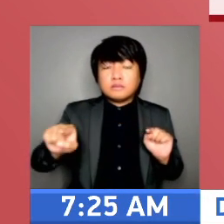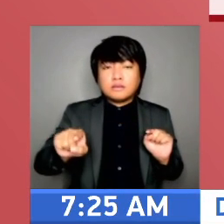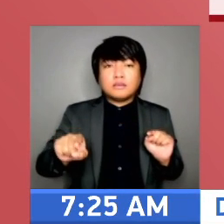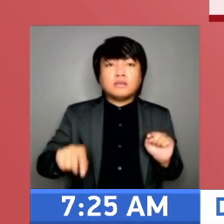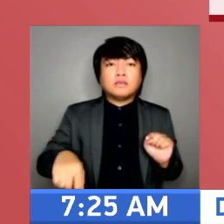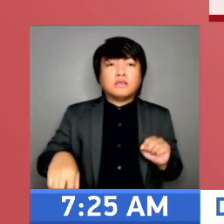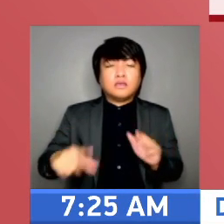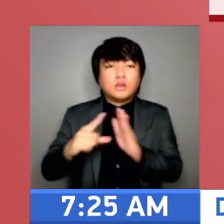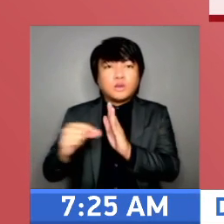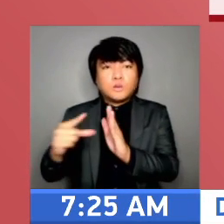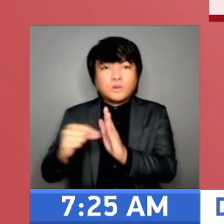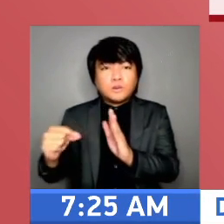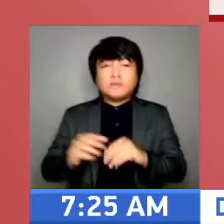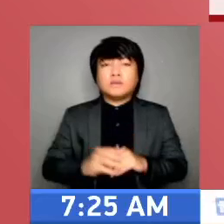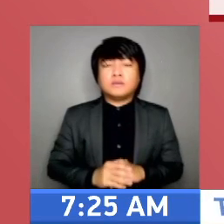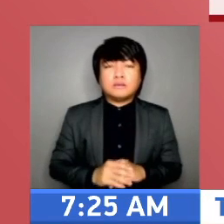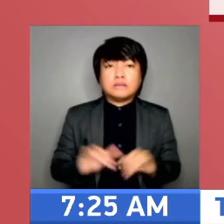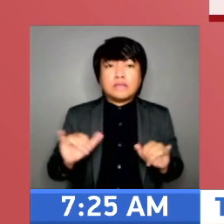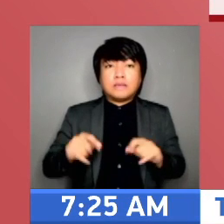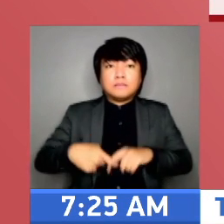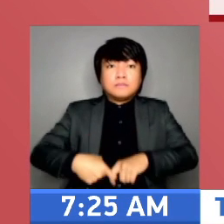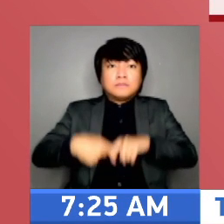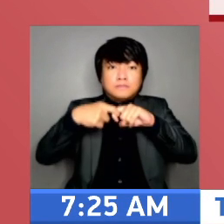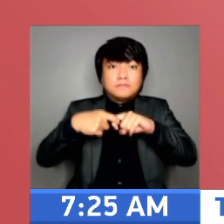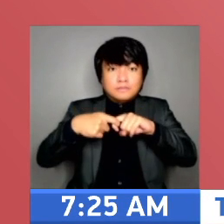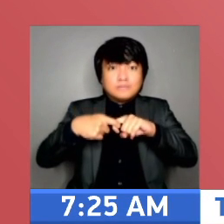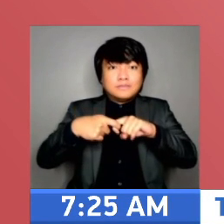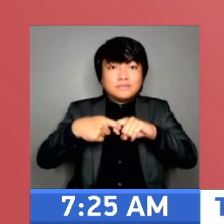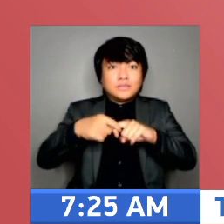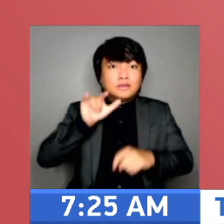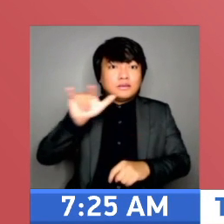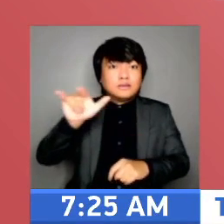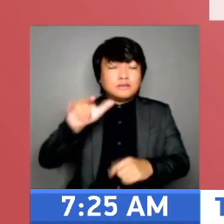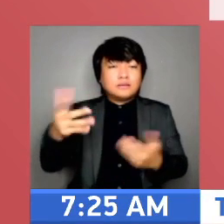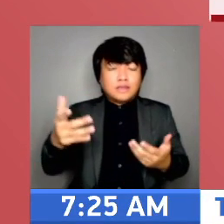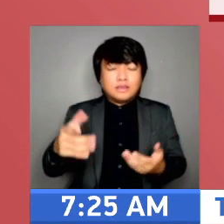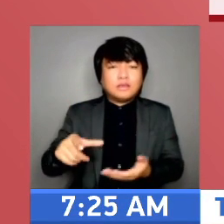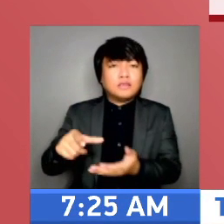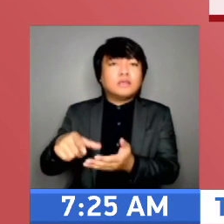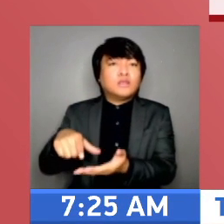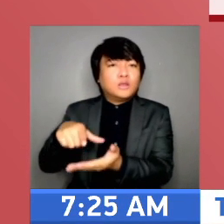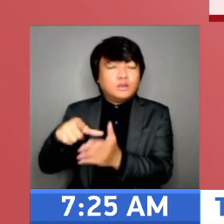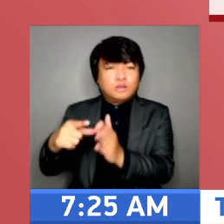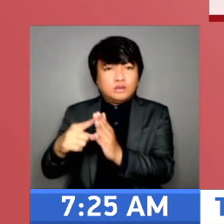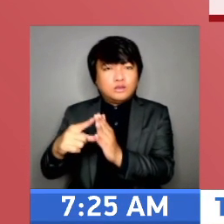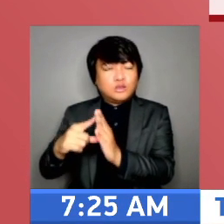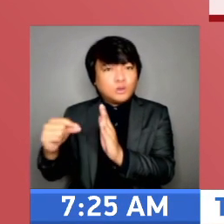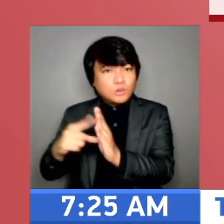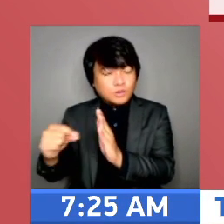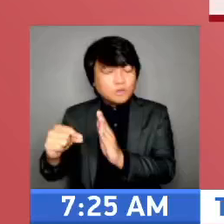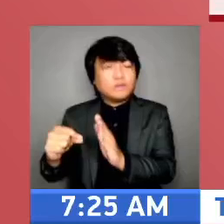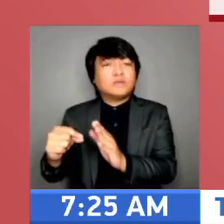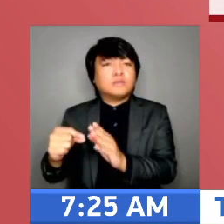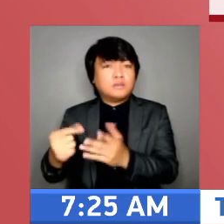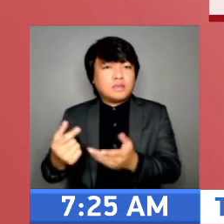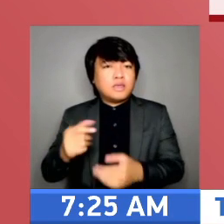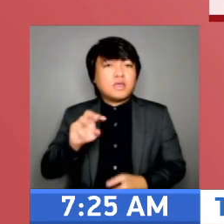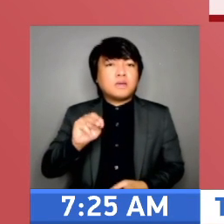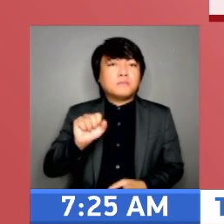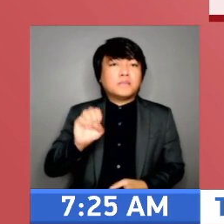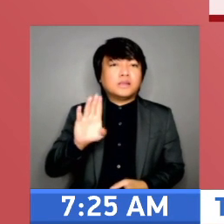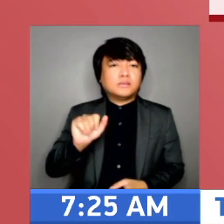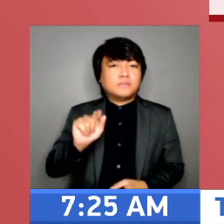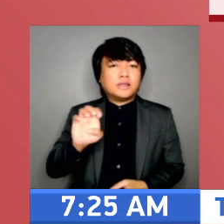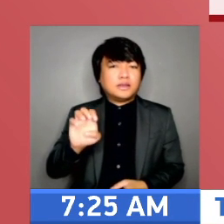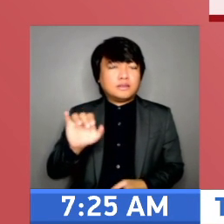Kansilado rin ang flight ng Cebu Pacific na Manila-Lawag-Manila at Manila-Masbate-Manila. Inaantabayan pa namin kung magkakaroon ng abiso ang